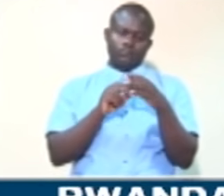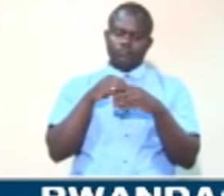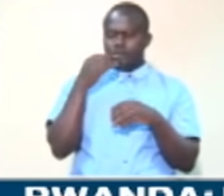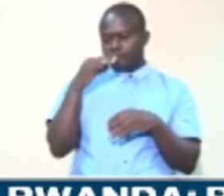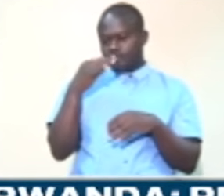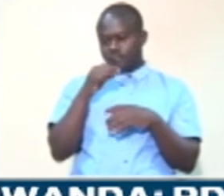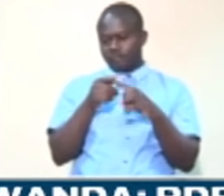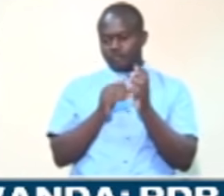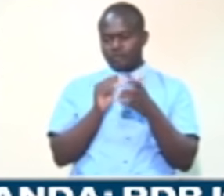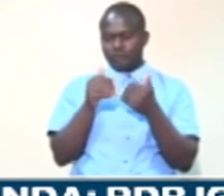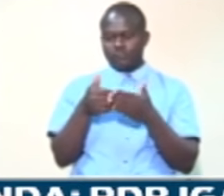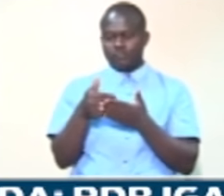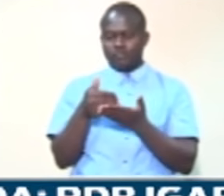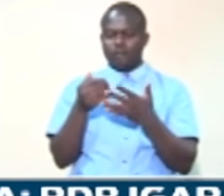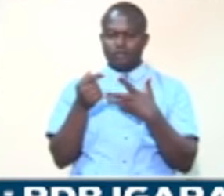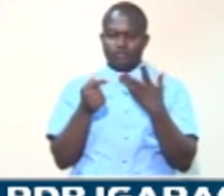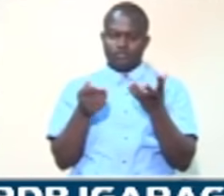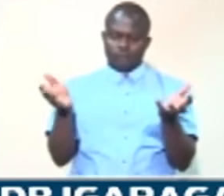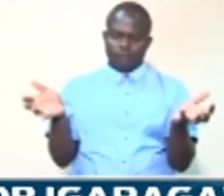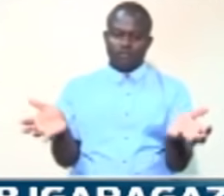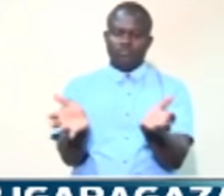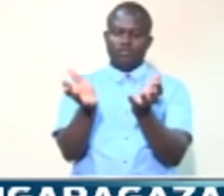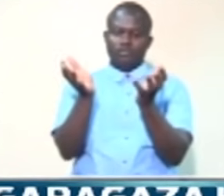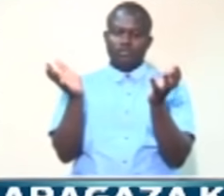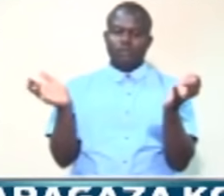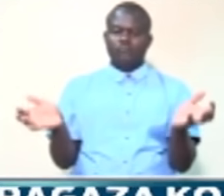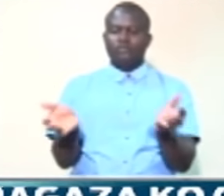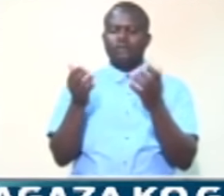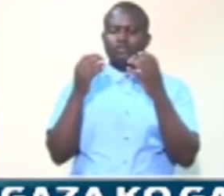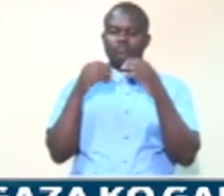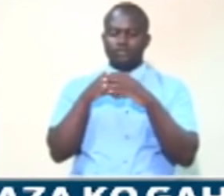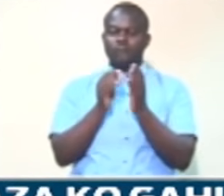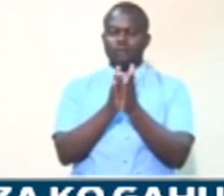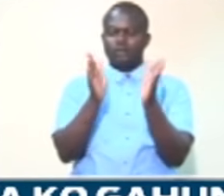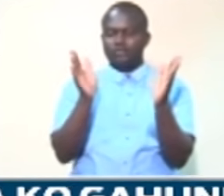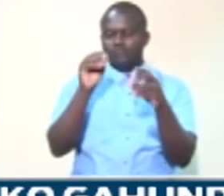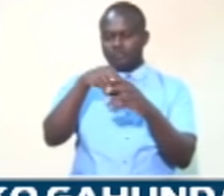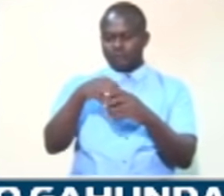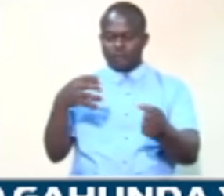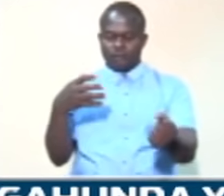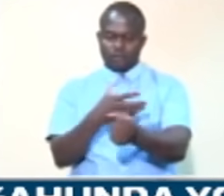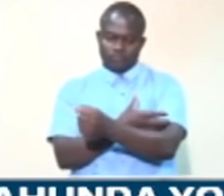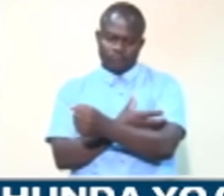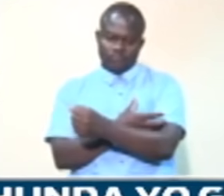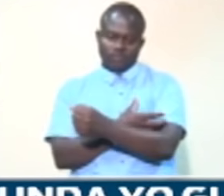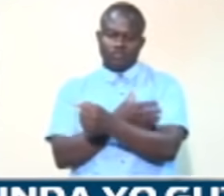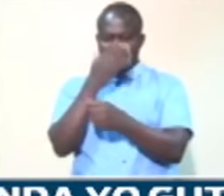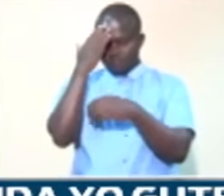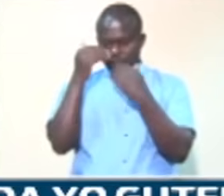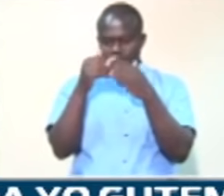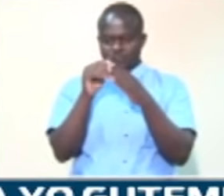igifaransa, ni ikintu nahamagarira itangazamakuru muri rusange gushyiramo imbaraga kugira